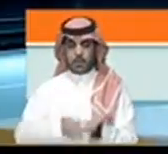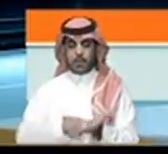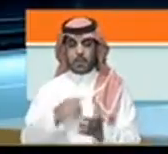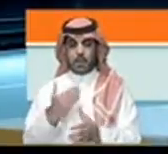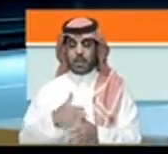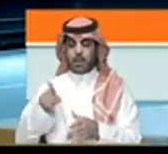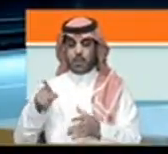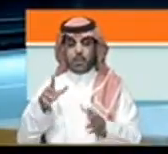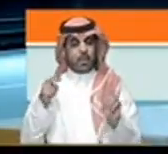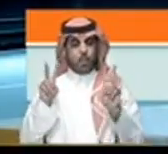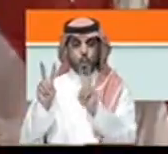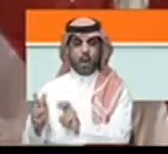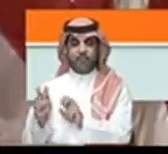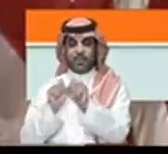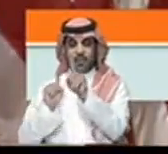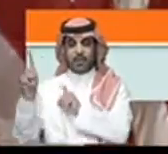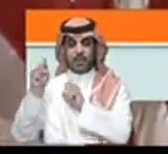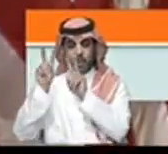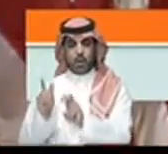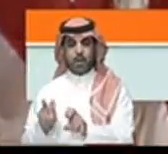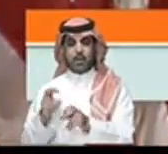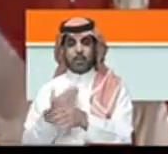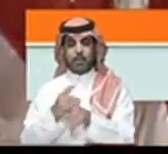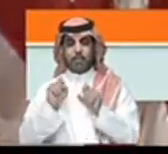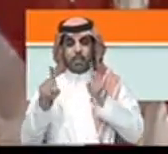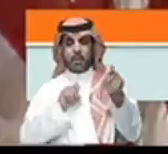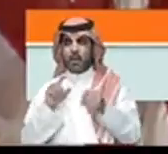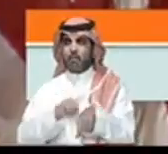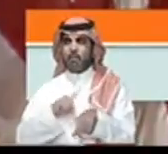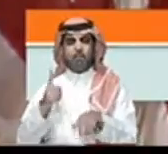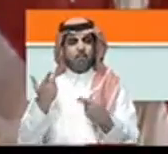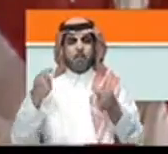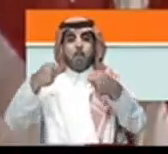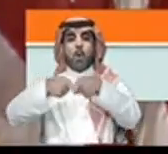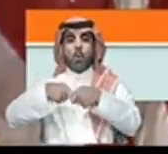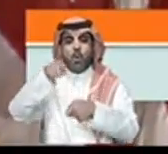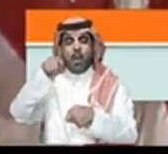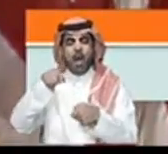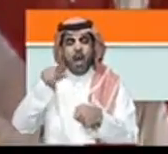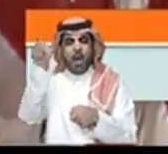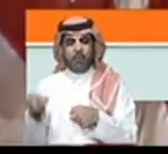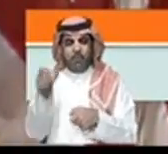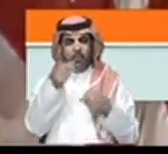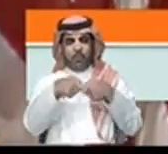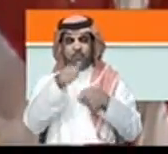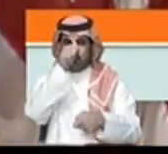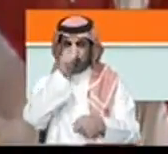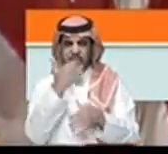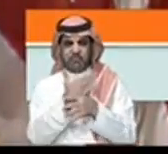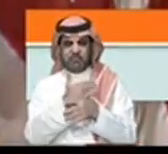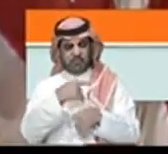ان هذا الاغلاق اضعف الاتصال عبر الانترنيت لاكثر من مليون شخص مشدده على ضروره عودته